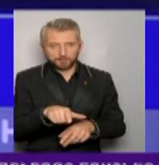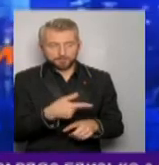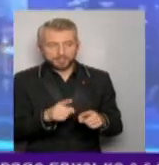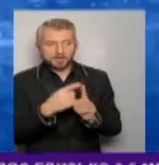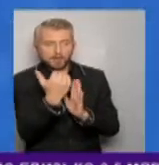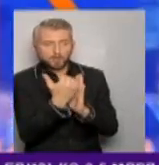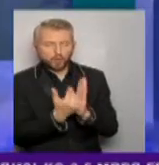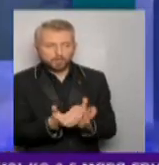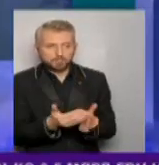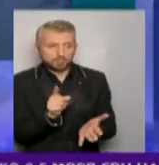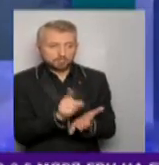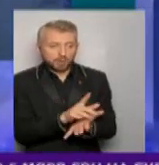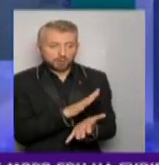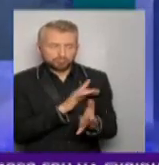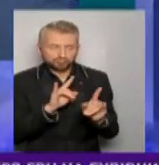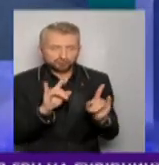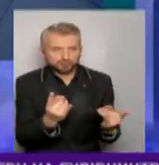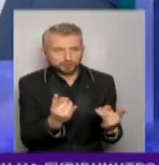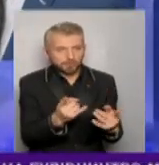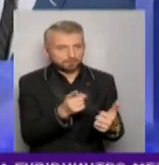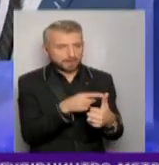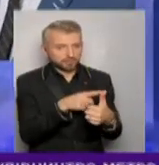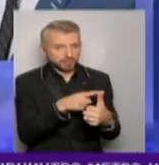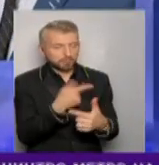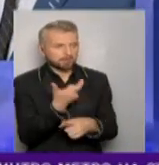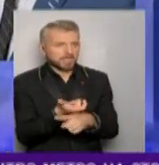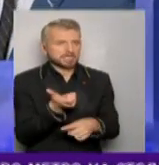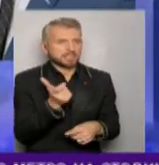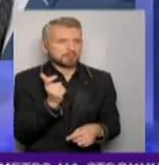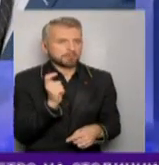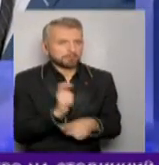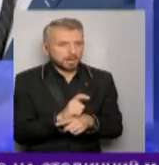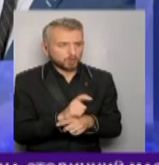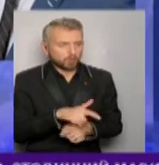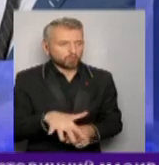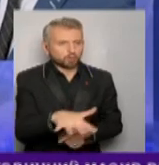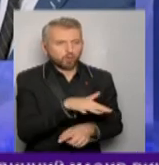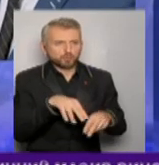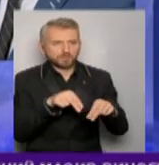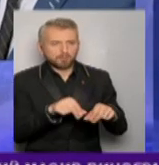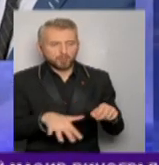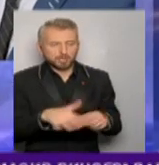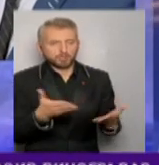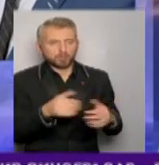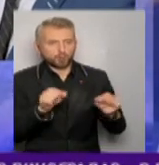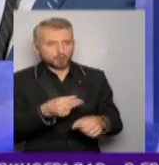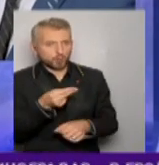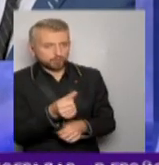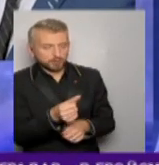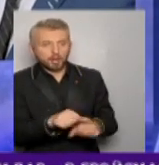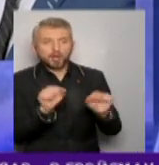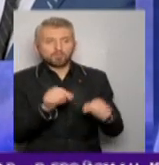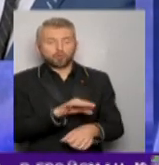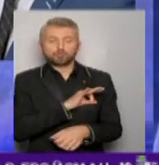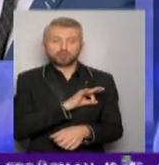норми чітко повинні визначати. Перше, максимальну площу земельної ділянки, яку можна купити. Угу. Можуть